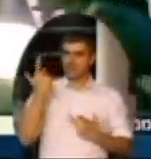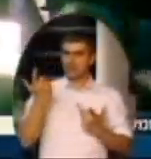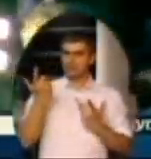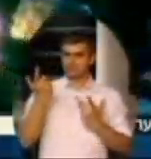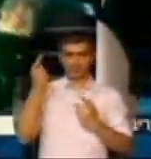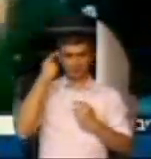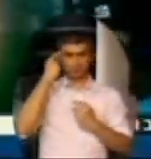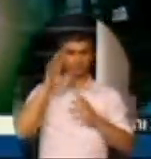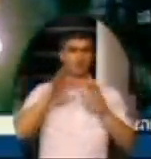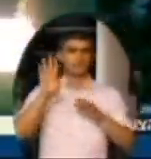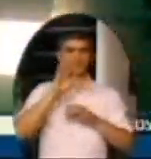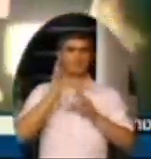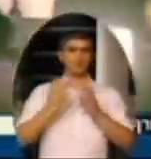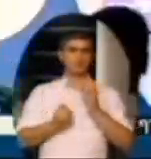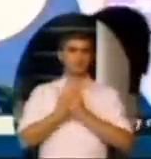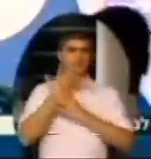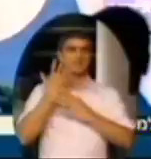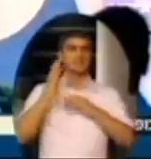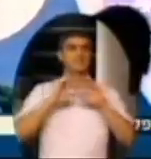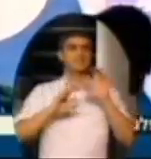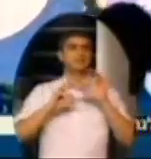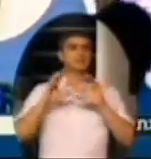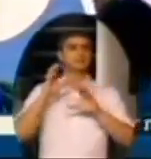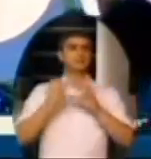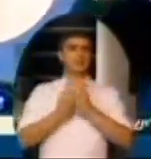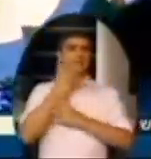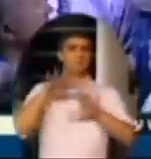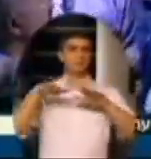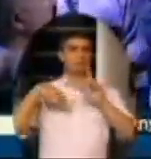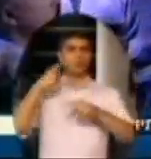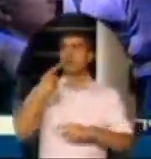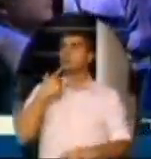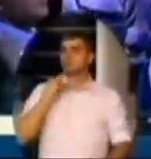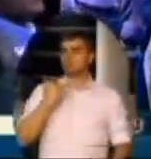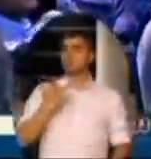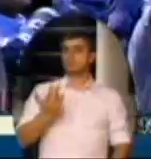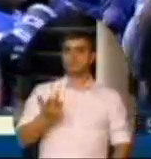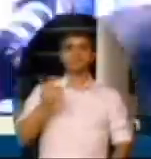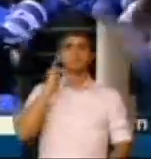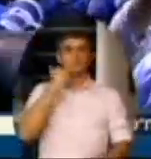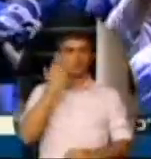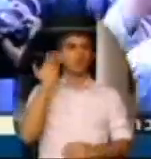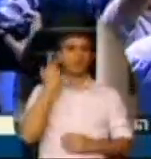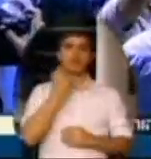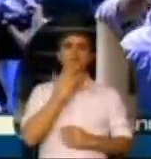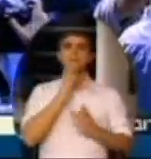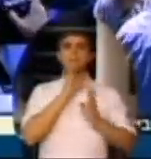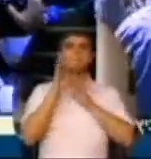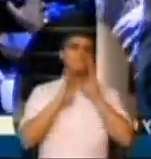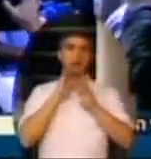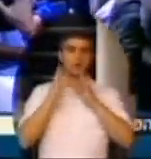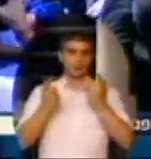בכלל ספק שנתניהו הרכיב את הממשלה הבא ל מלא האיחוד הזה בהחלט בהחלט נכון שהיו כמה בעיות כאלה